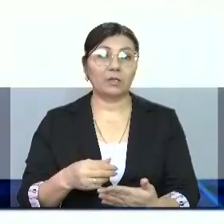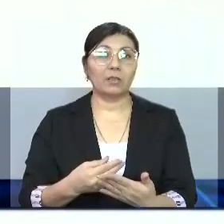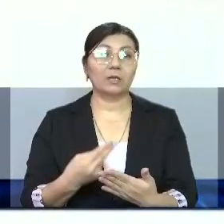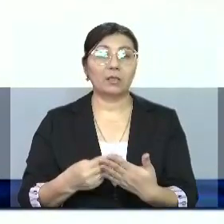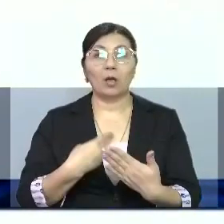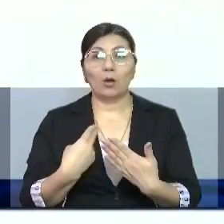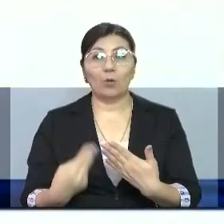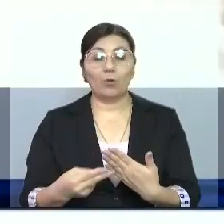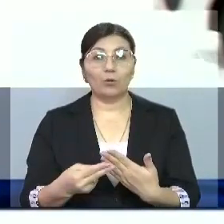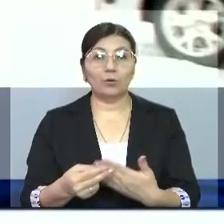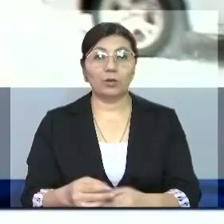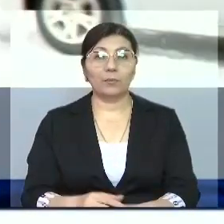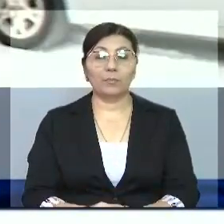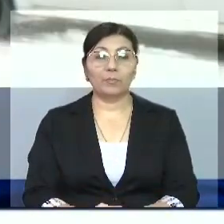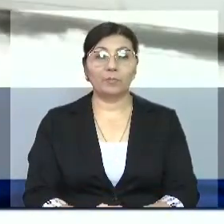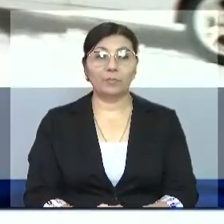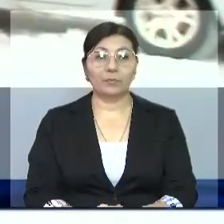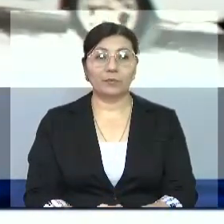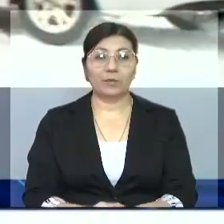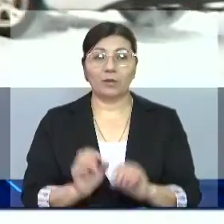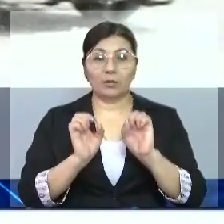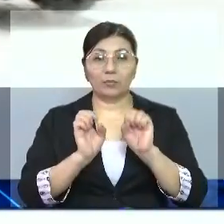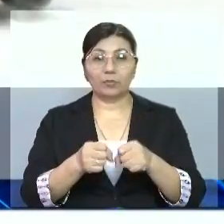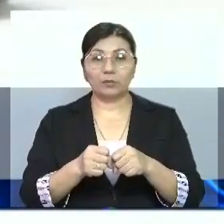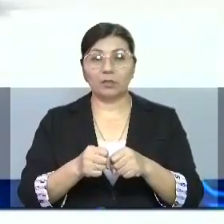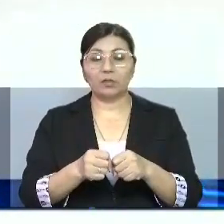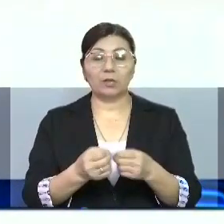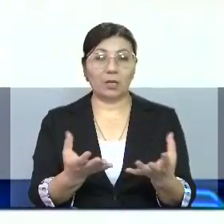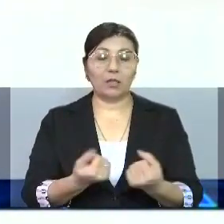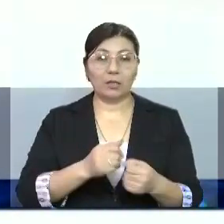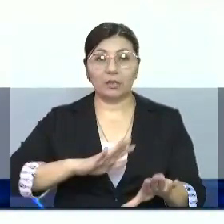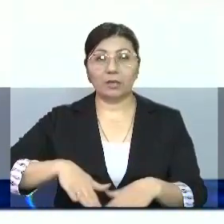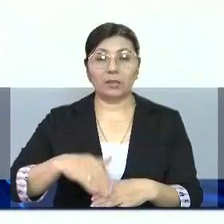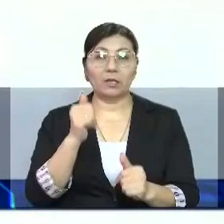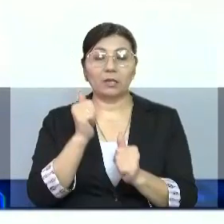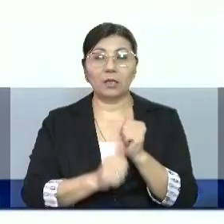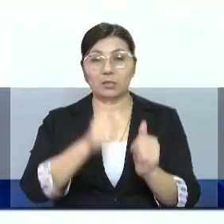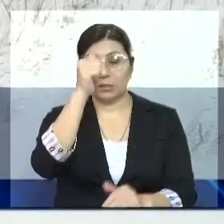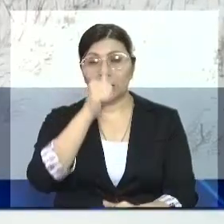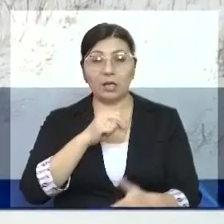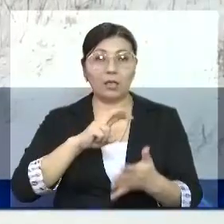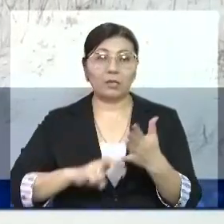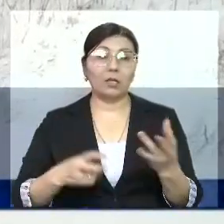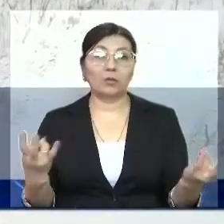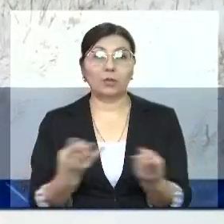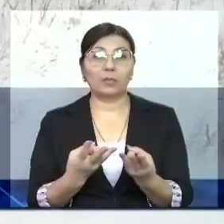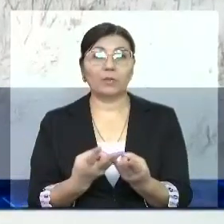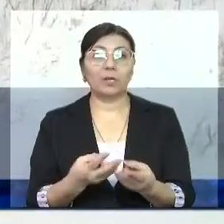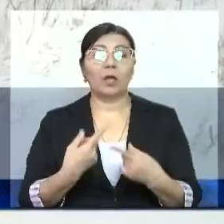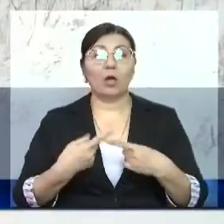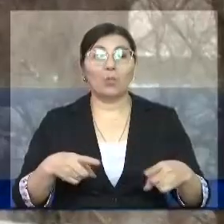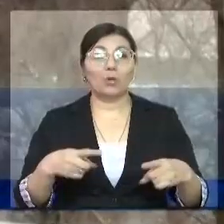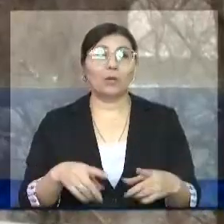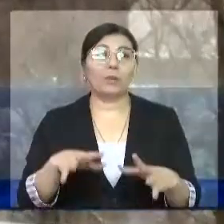оны жаңағы рұқсатын алғаннан кейін бізден барып оны ежемесячный налог төлеу керек. Бұдан бөлек елді мекен